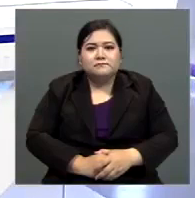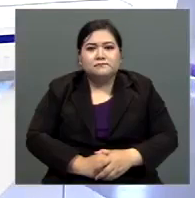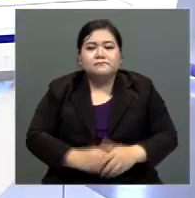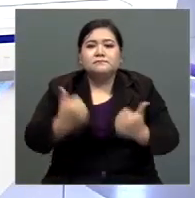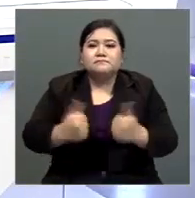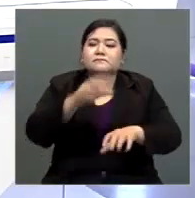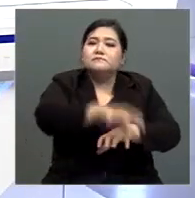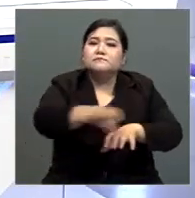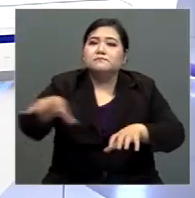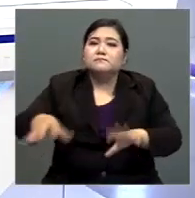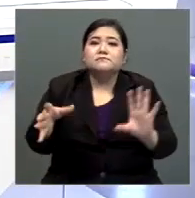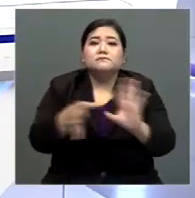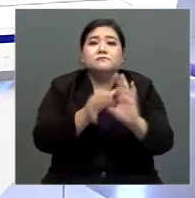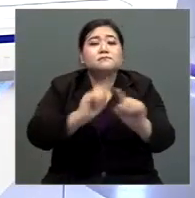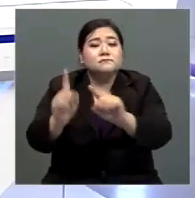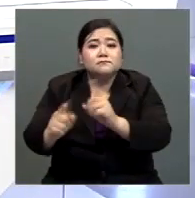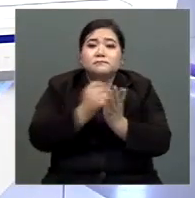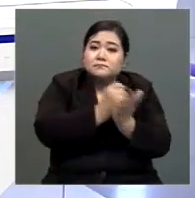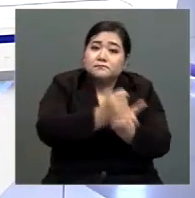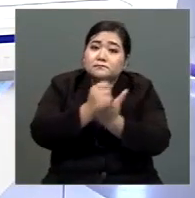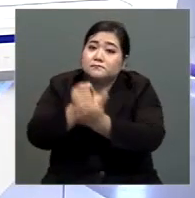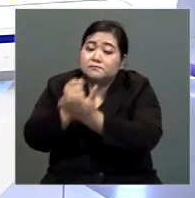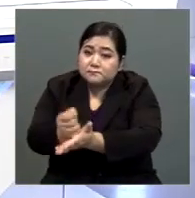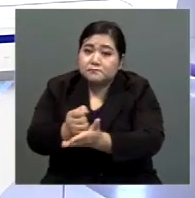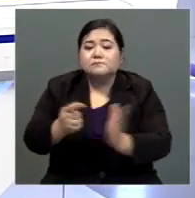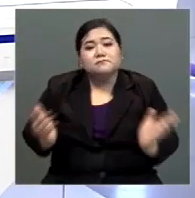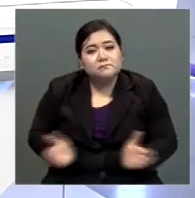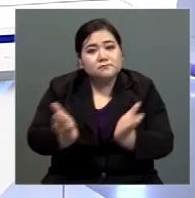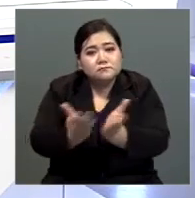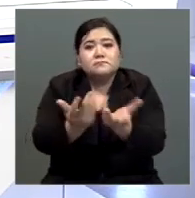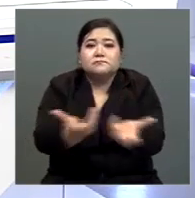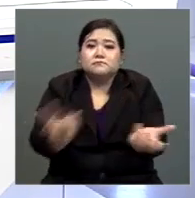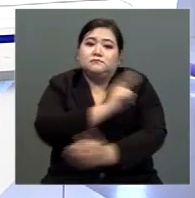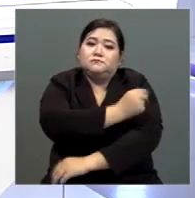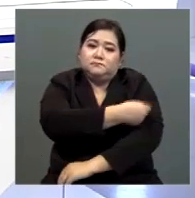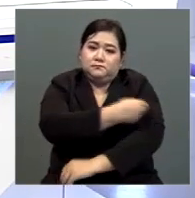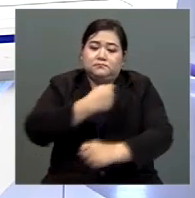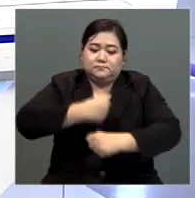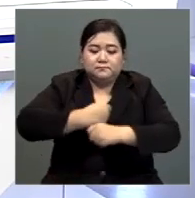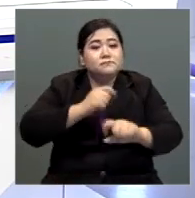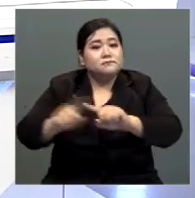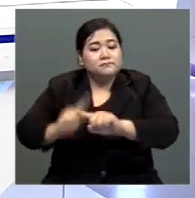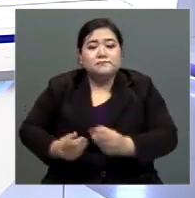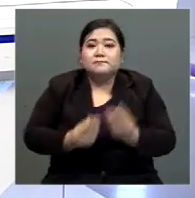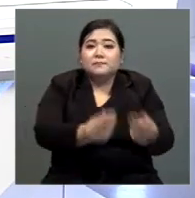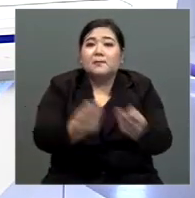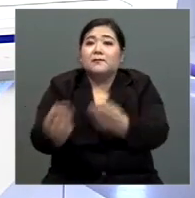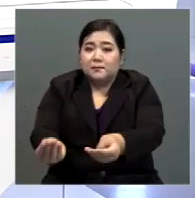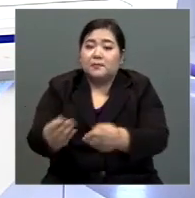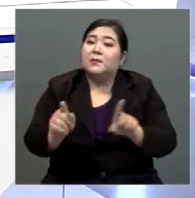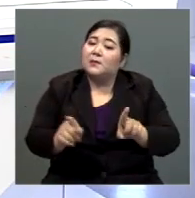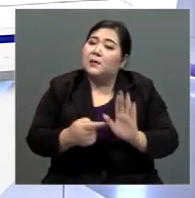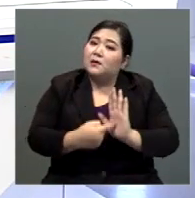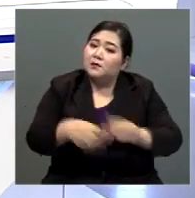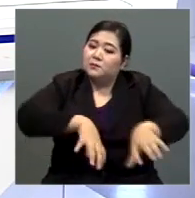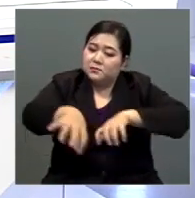ทุกหน่วยงานที่เกี่ยวข้องนะคะก็ช่วยกันนะคะไม่ว่าจะเป็นการเข้าไปสนับสนุนเครื่องไม้เครื่องมือให้บุคลากรทางการแพทย์ได้ใช้นะคะหรือว่าการจัดเตรียม